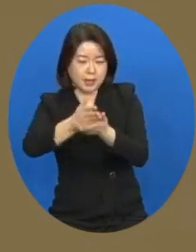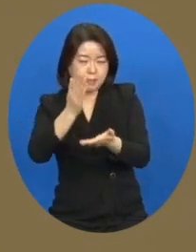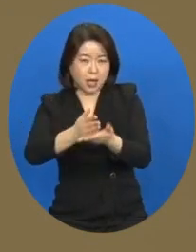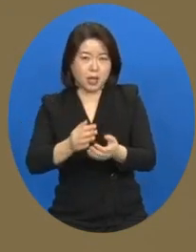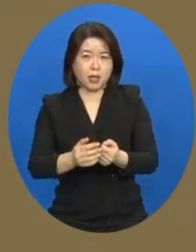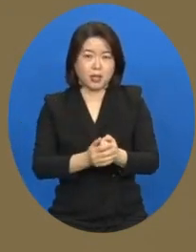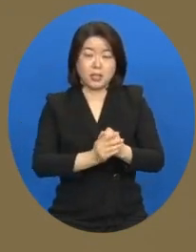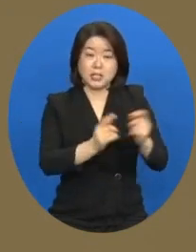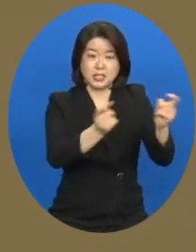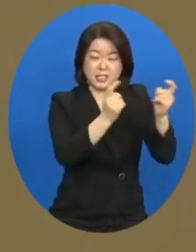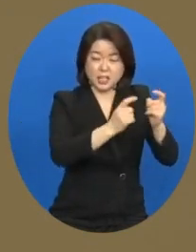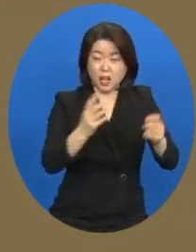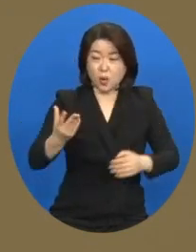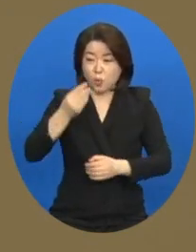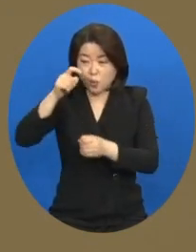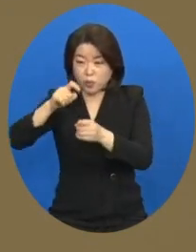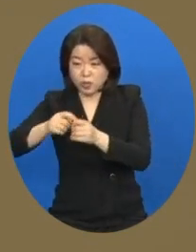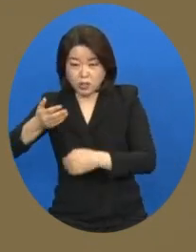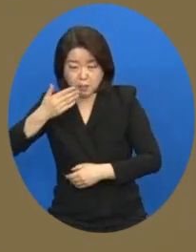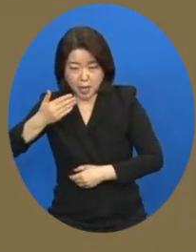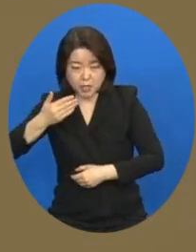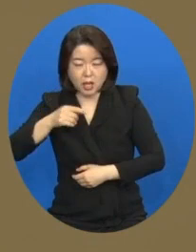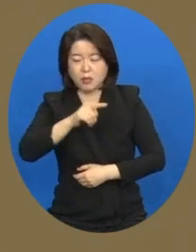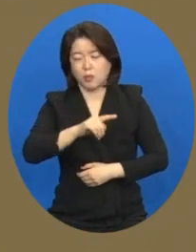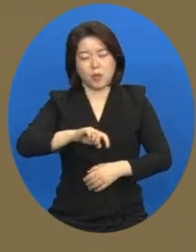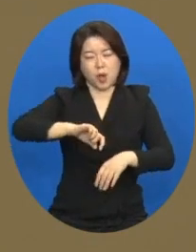성찬 받으면 그게 그에게 화가 돼요.